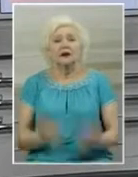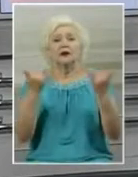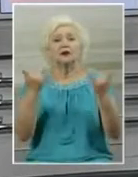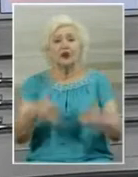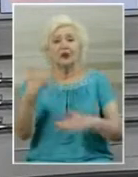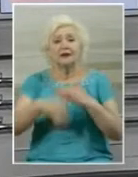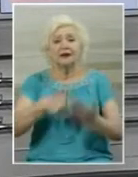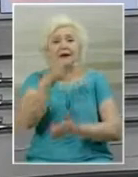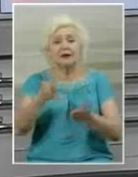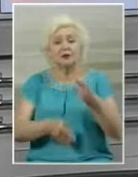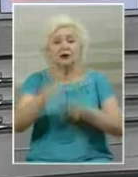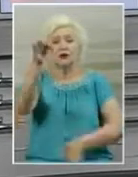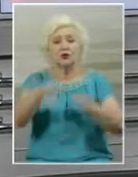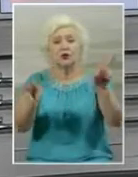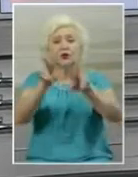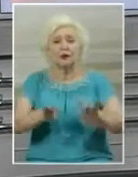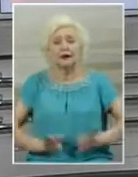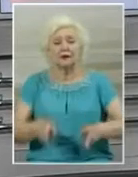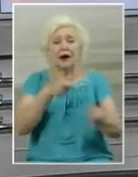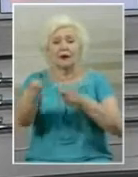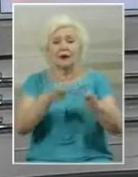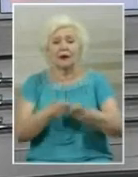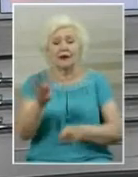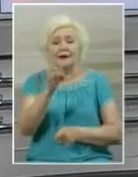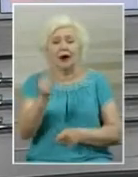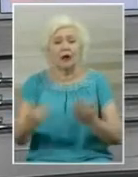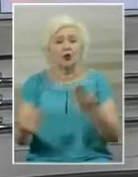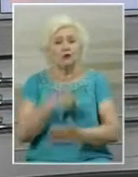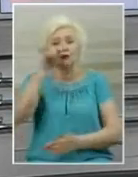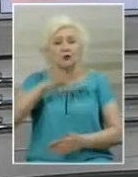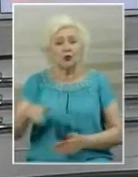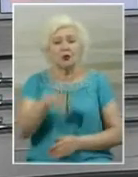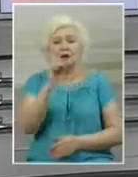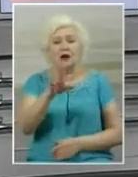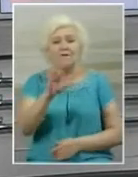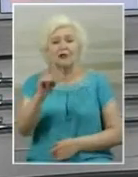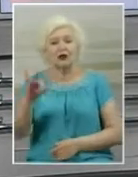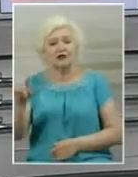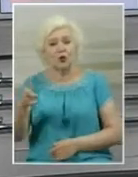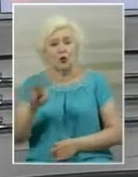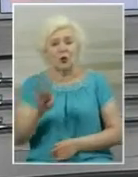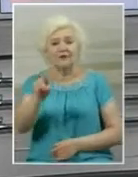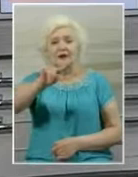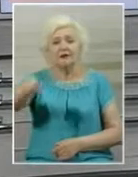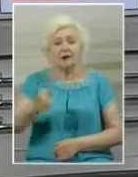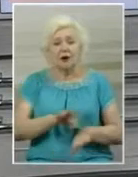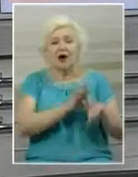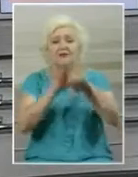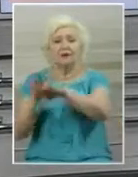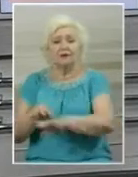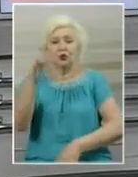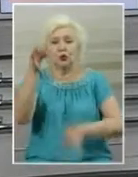Сьогодні Херсонський міський суд розглядав справу керівника РІА «Новості Україна» Кирила Вишинського. Він вимагав відводу